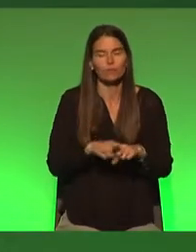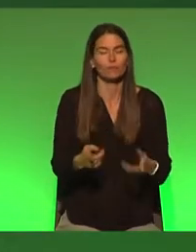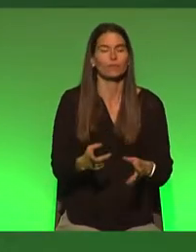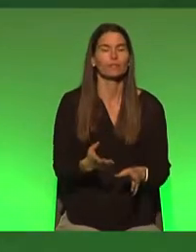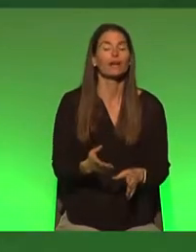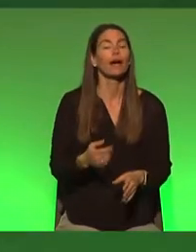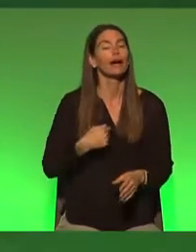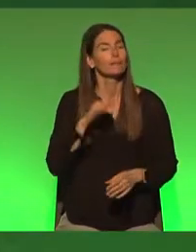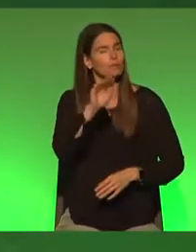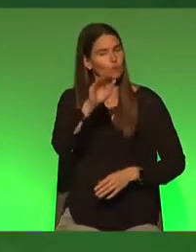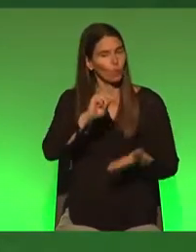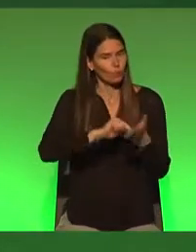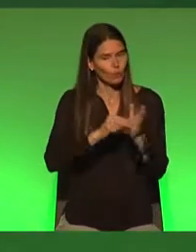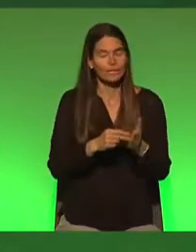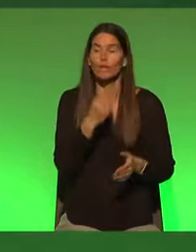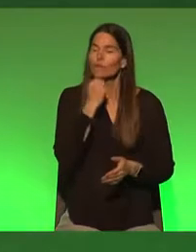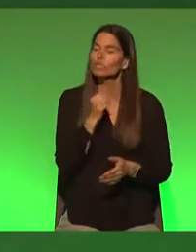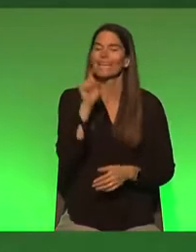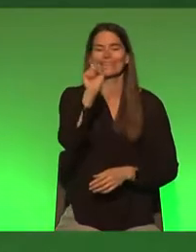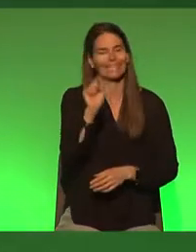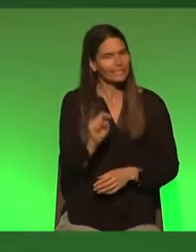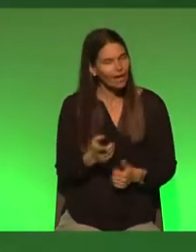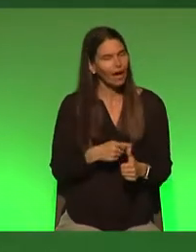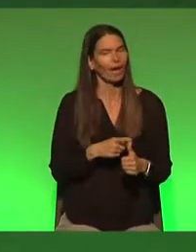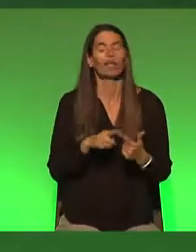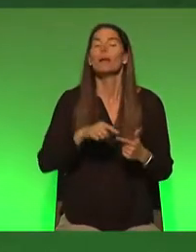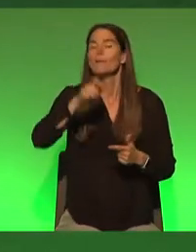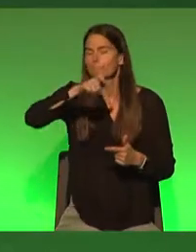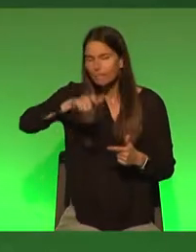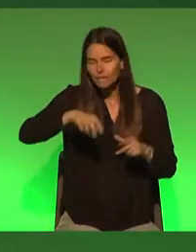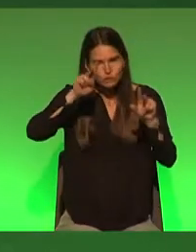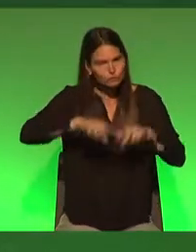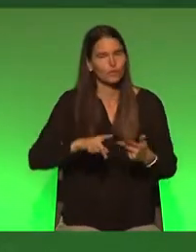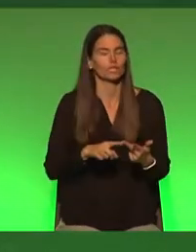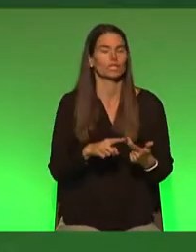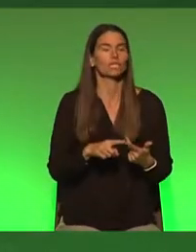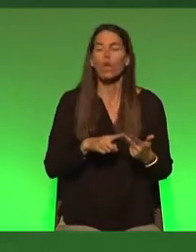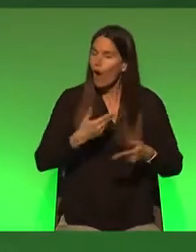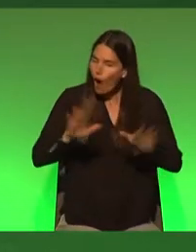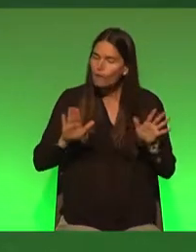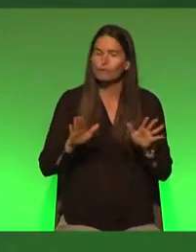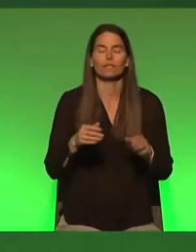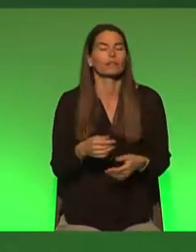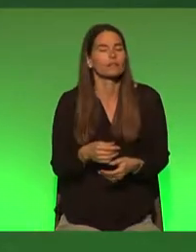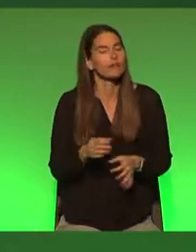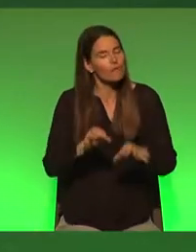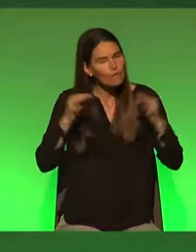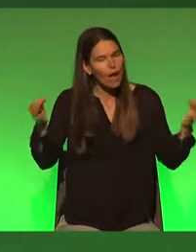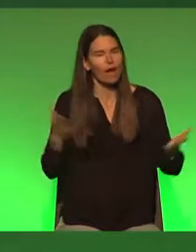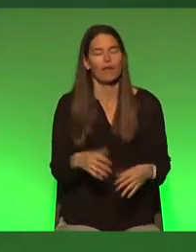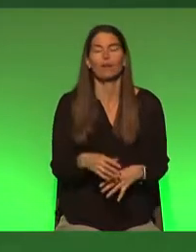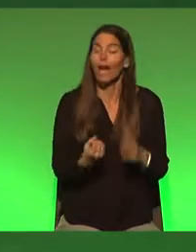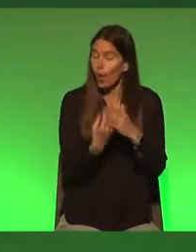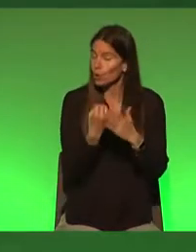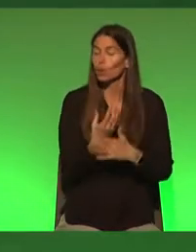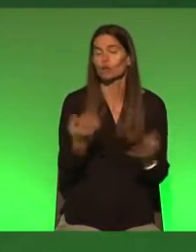die wir machen wollen, die ist digital, die ist menschenwürdig, die ist offen, die ist frei und die ist vor allem ökologisch.